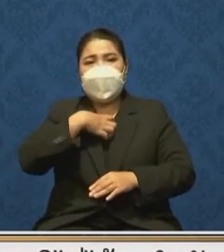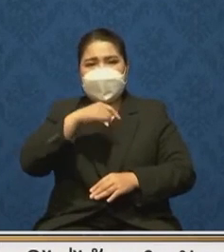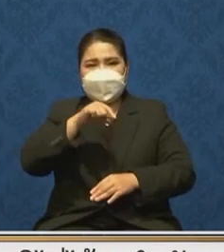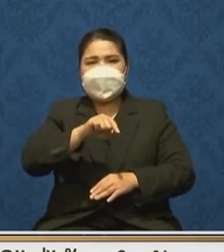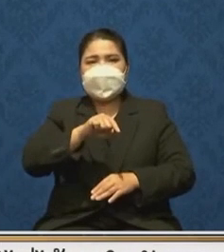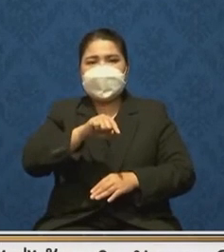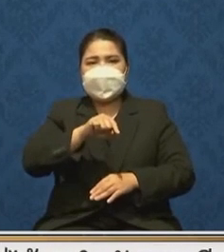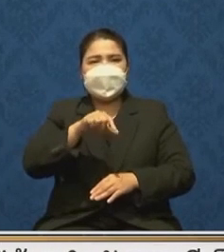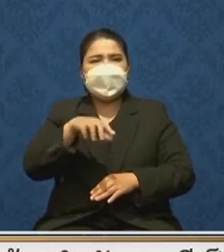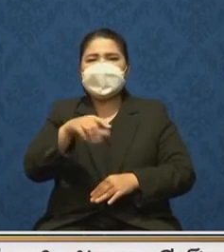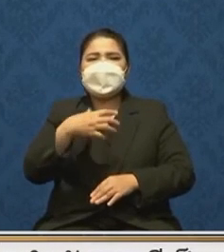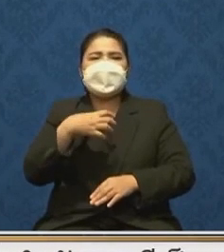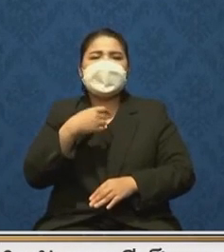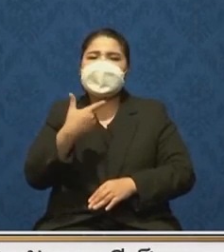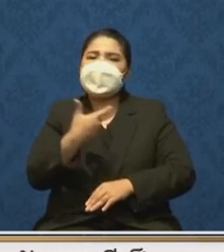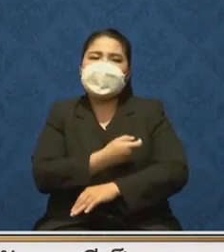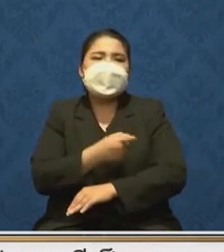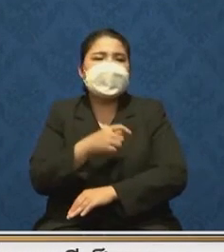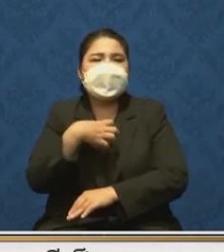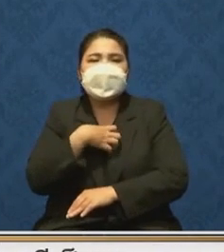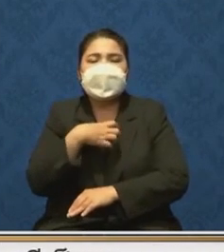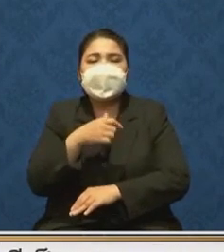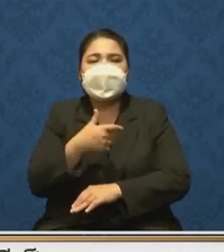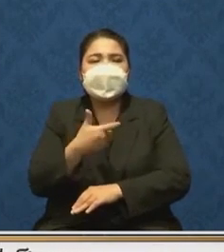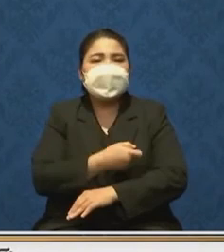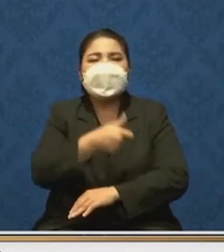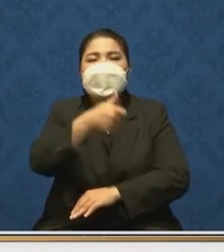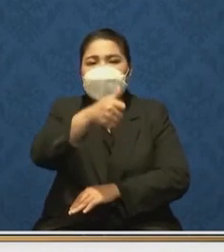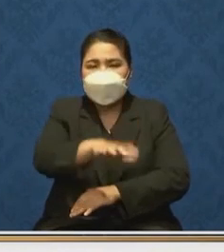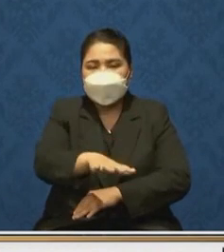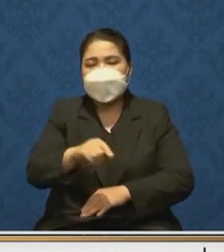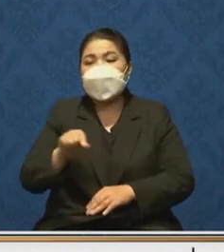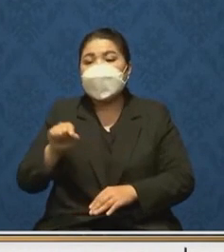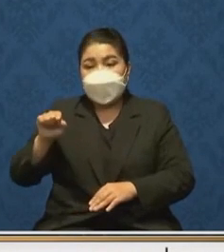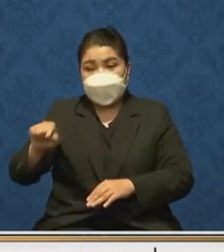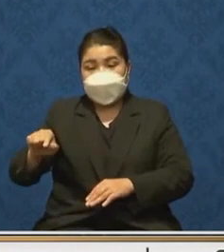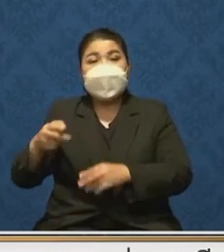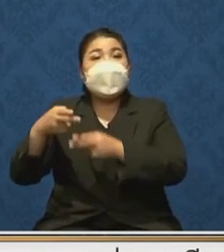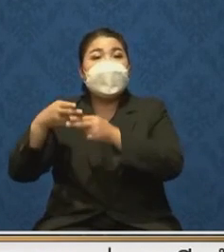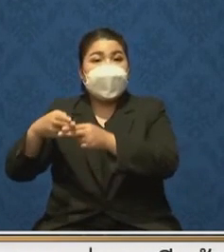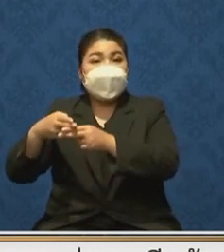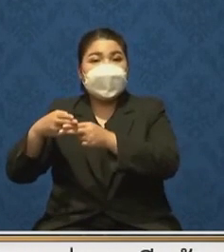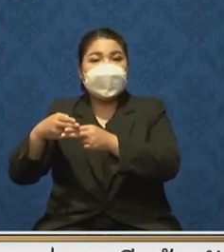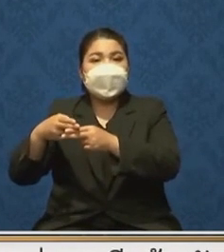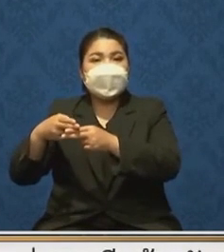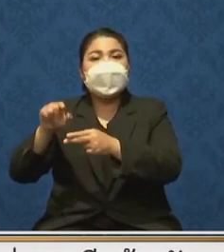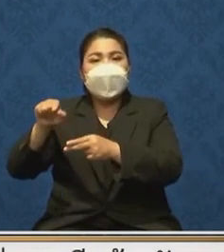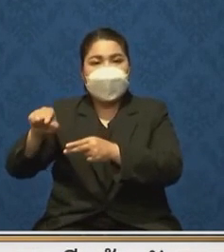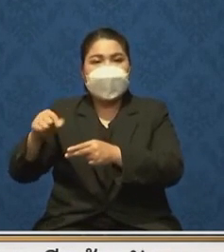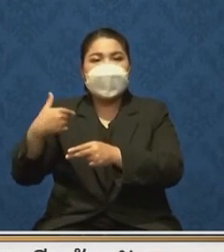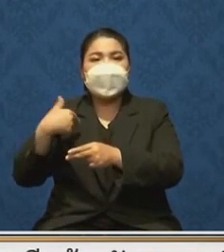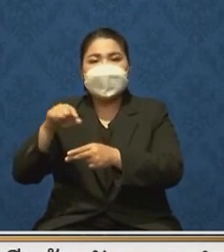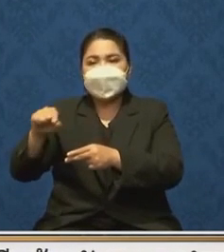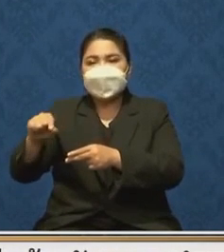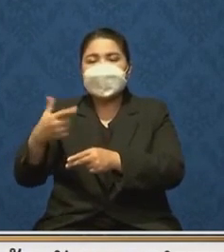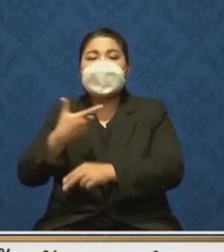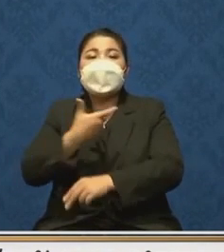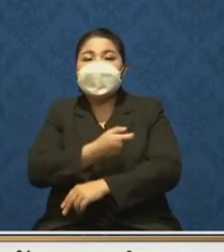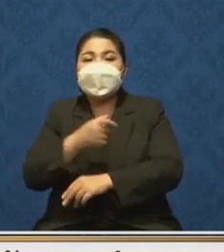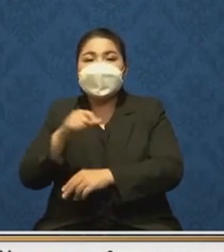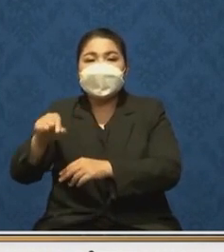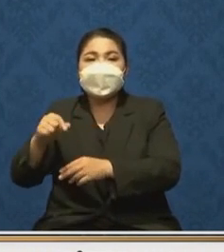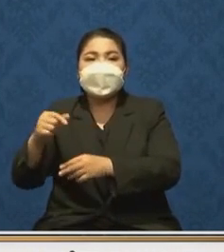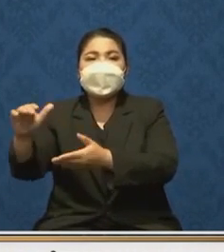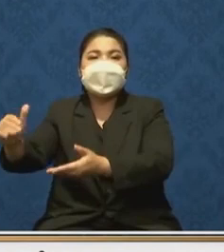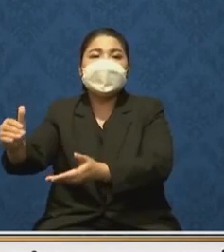เมื่อมีเอกชนที่มีความพร้อมมความหวงดี อยากจะนำวักซีนทางเลือกมาให้กับประชาชน